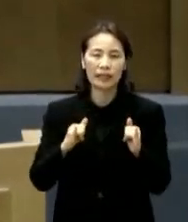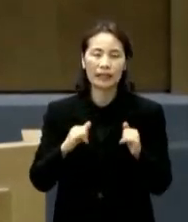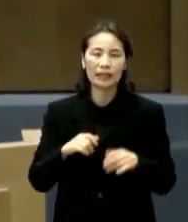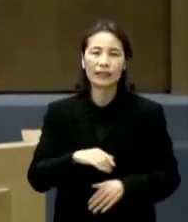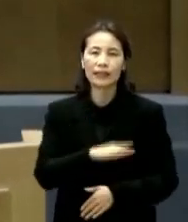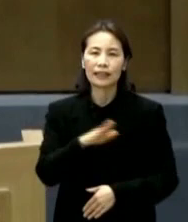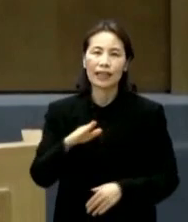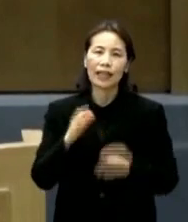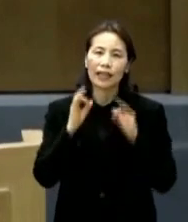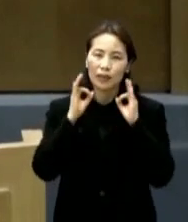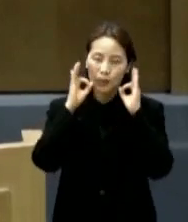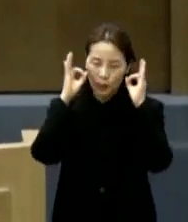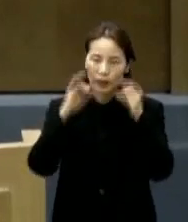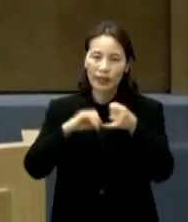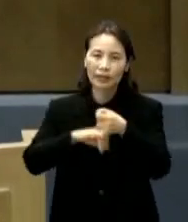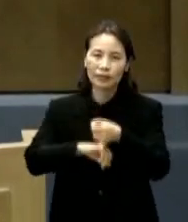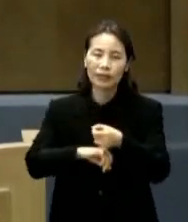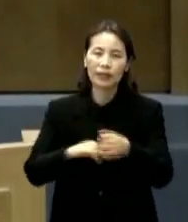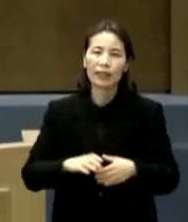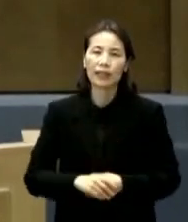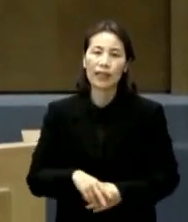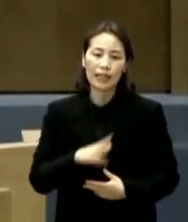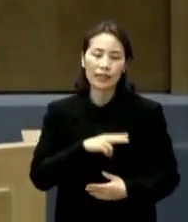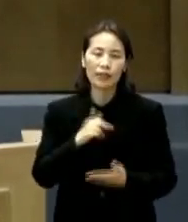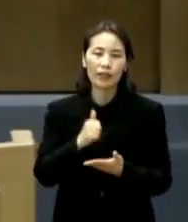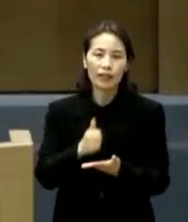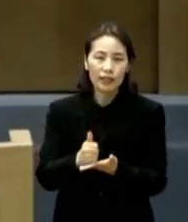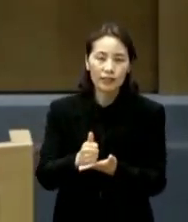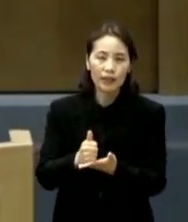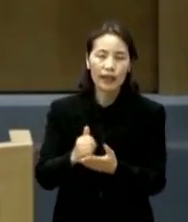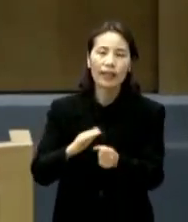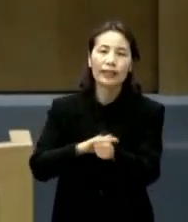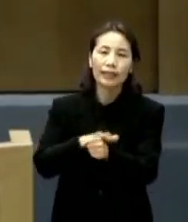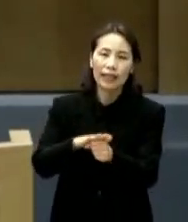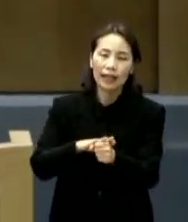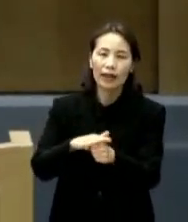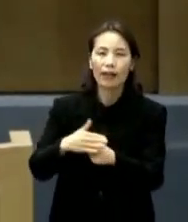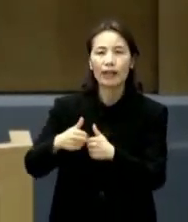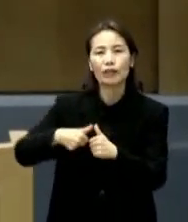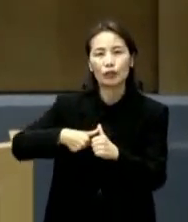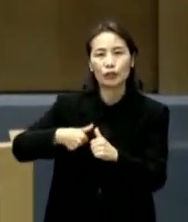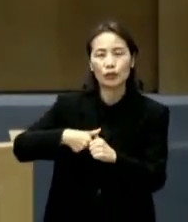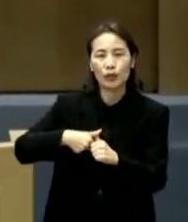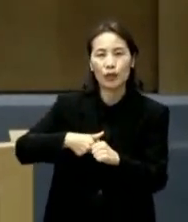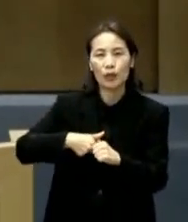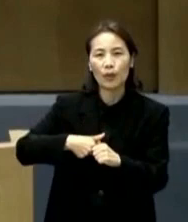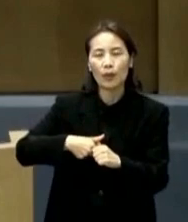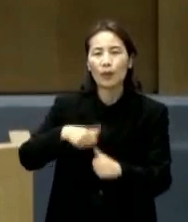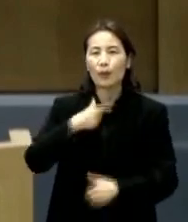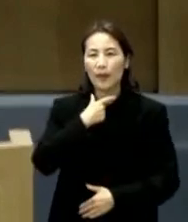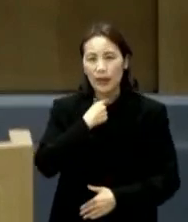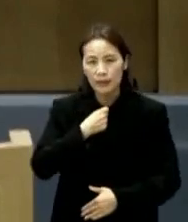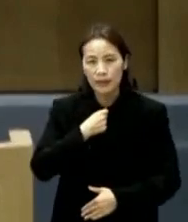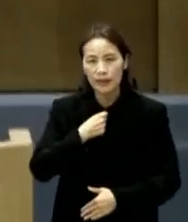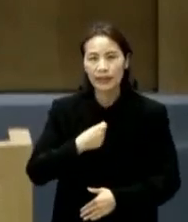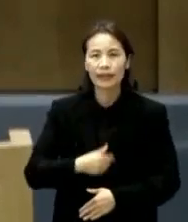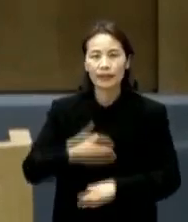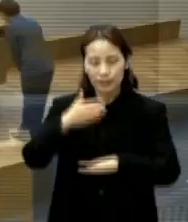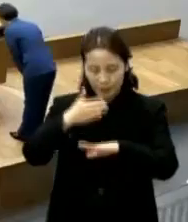위해 최선을 다하겠습니다. 의원님들의 애정어린 조언과 지도 편달 부탁드리겠습니다. 감사합니다.